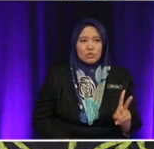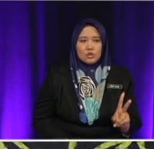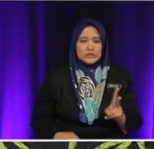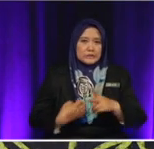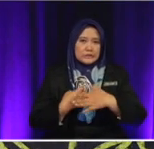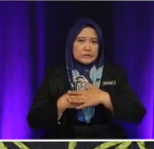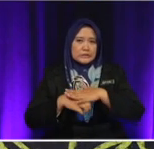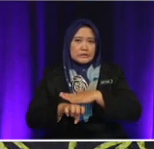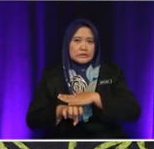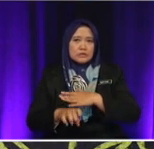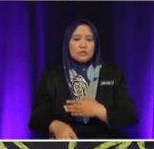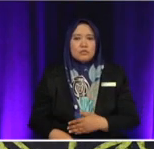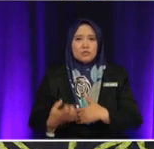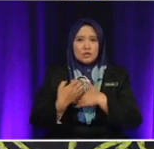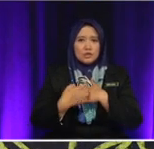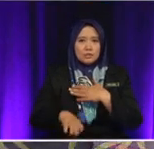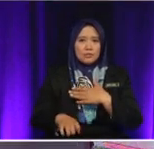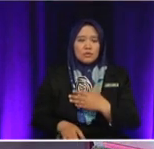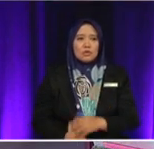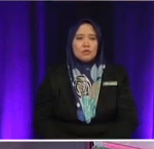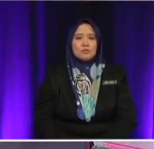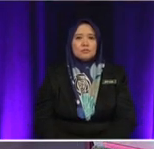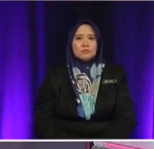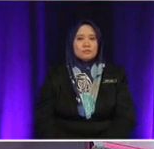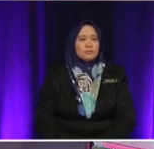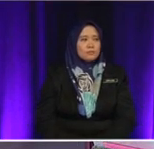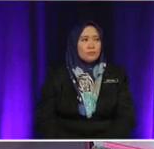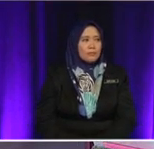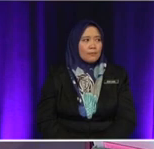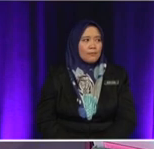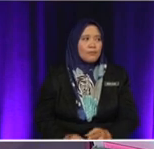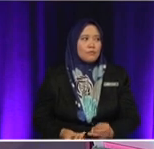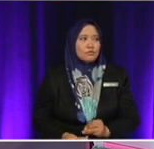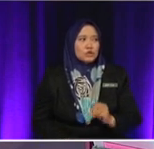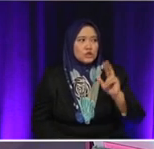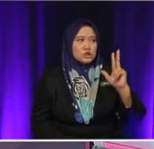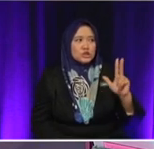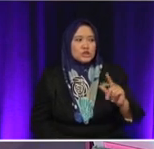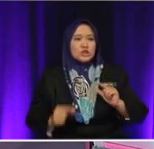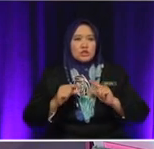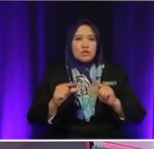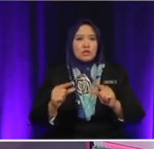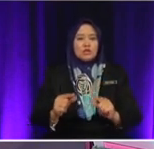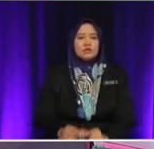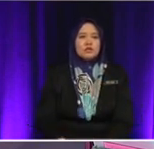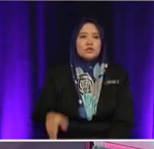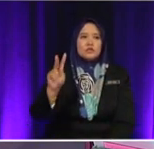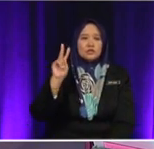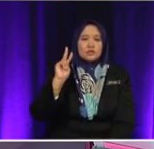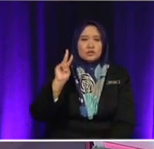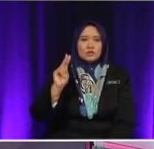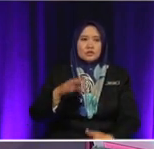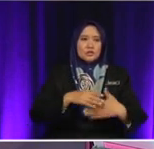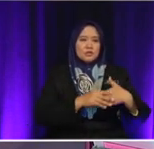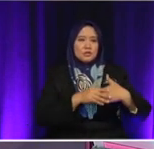Okey. Seterusnya soalan yang ketiga, gaya kepemimpinan. Gaya kepemimpinan. Okey,